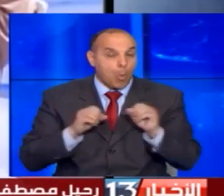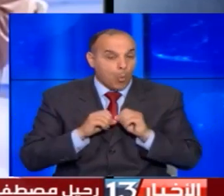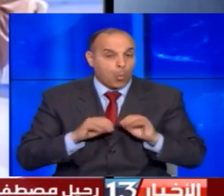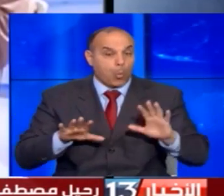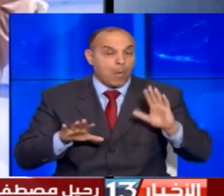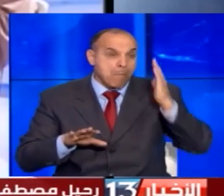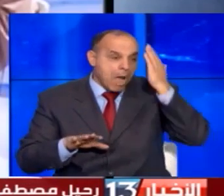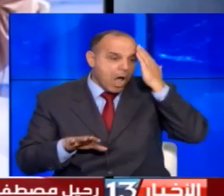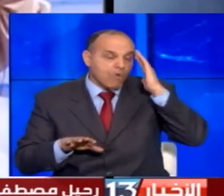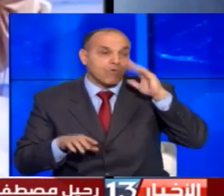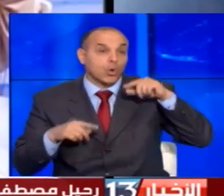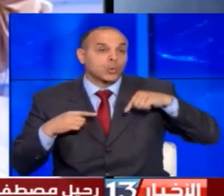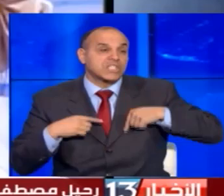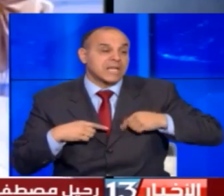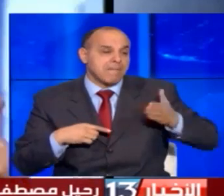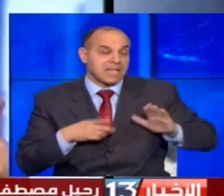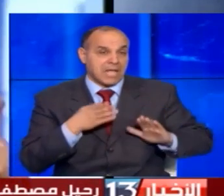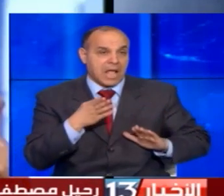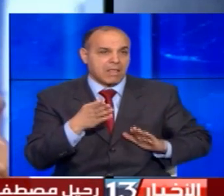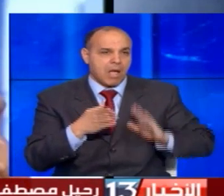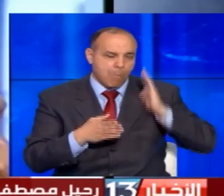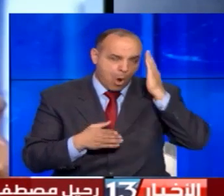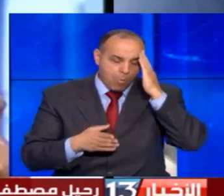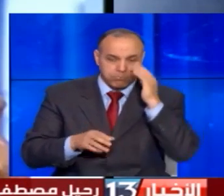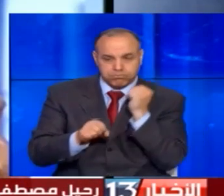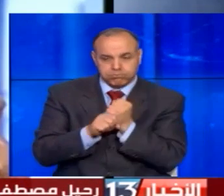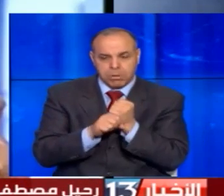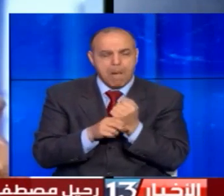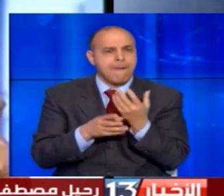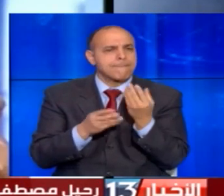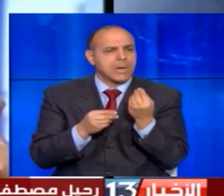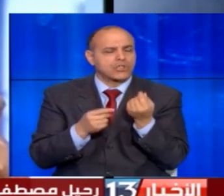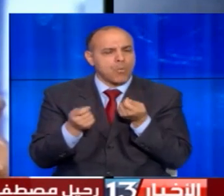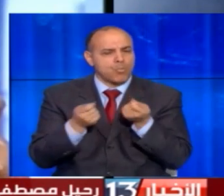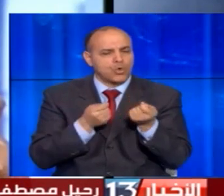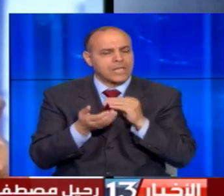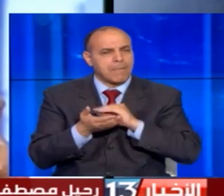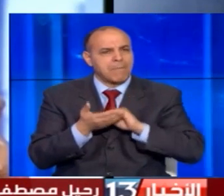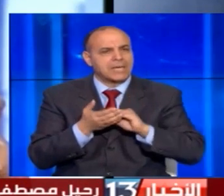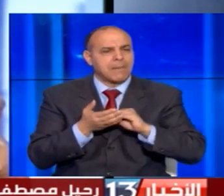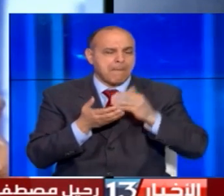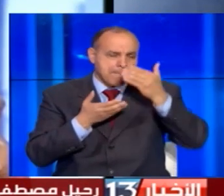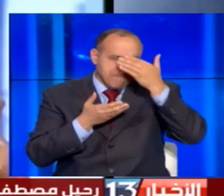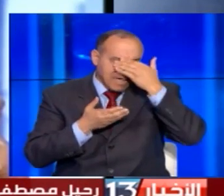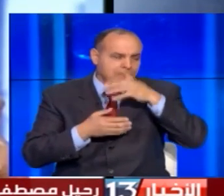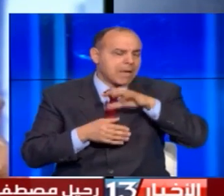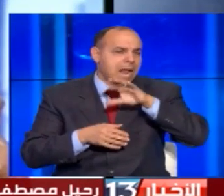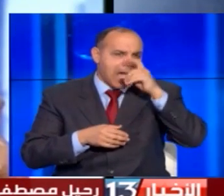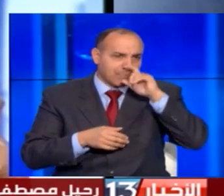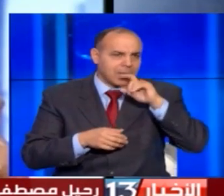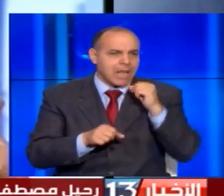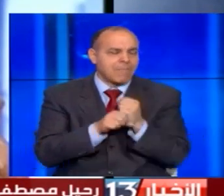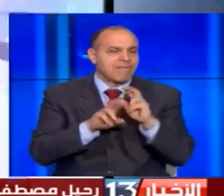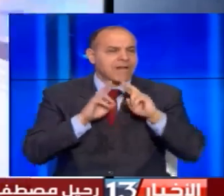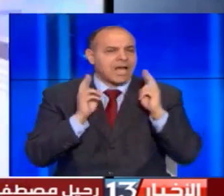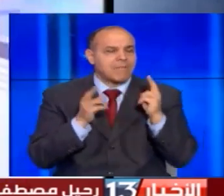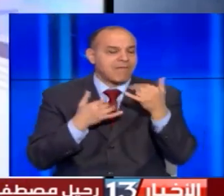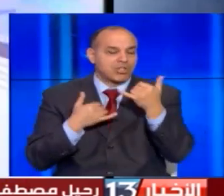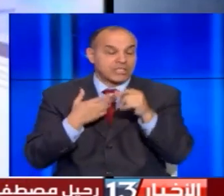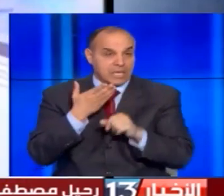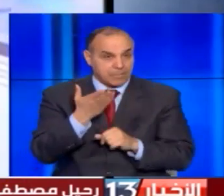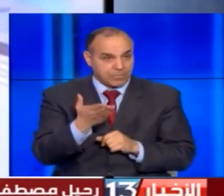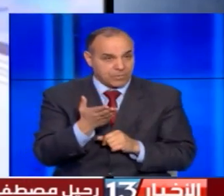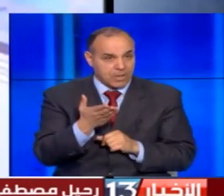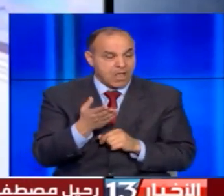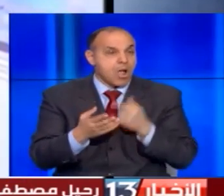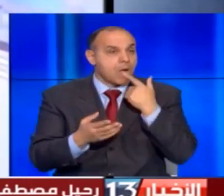الفيلالي تخطى حدود هذا الوطن، حيث شغل الفقيد خطة مدير مكتب المغرب العربي لمنظمة العمل الدولية بالجزائر،